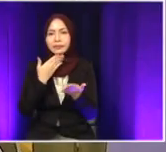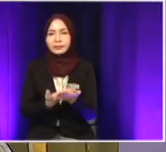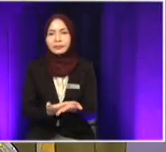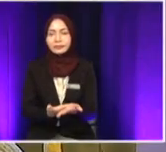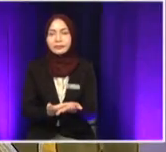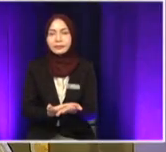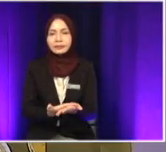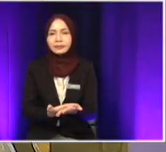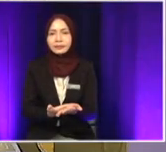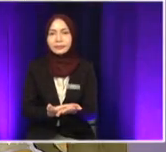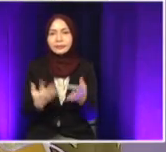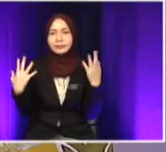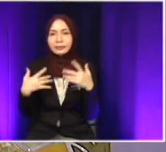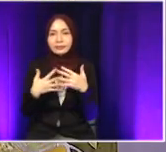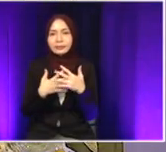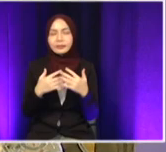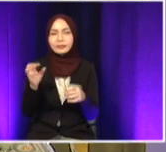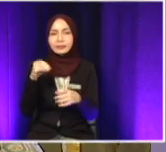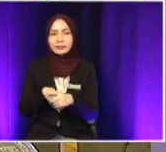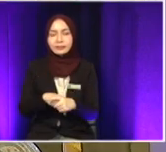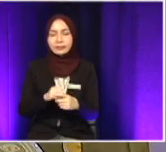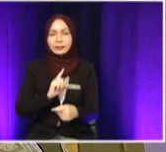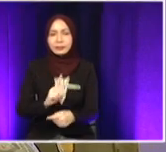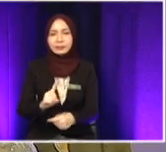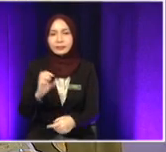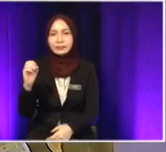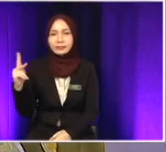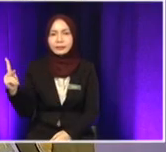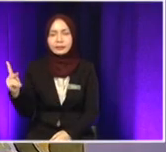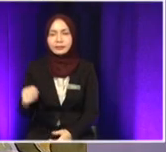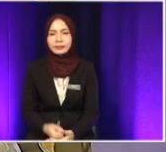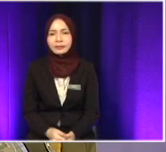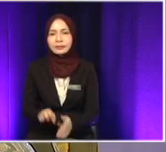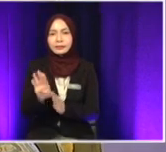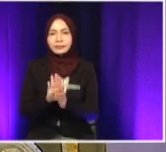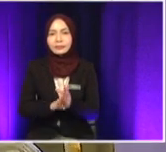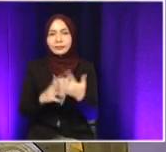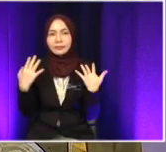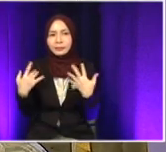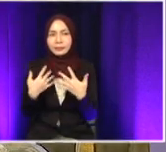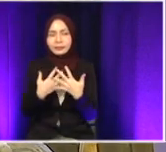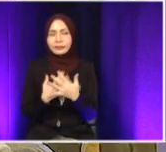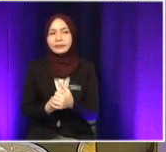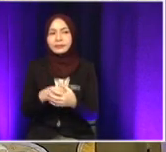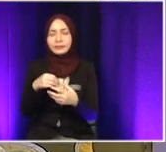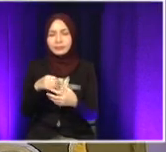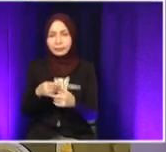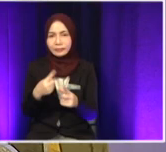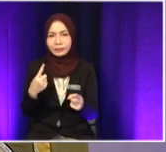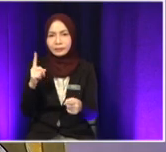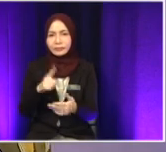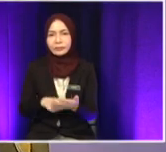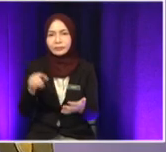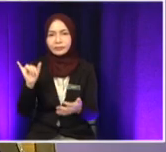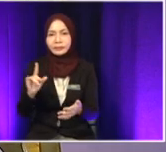menurut Islam oke berhibur apapun yang Islam beri Oke beri